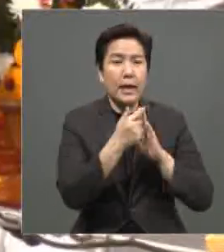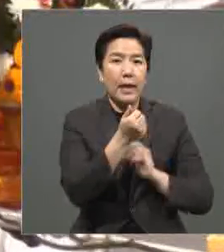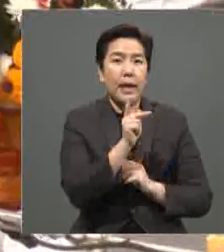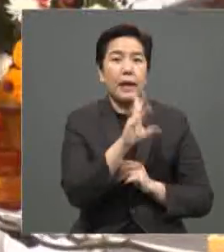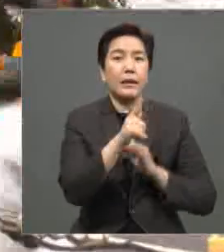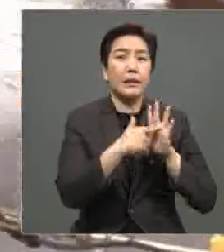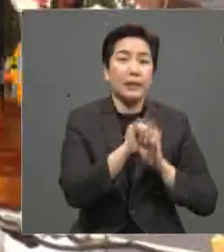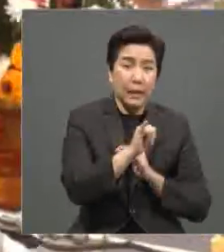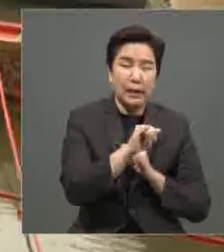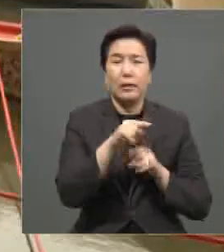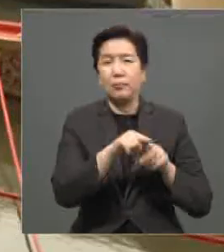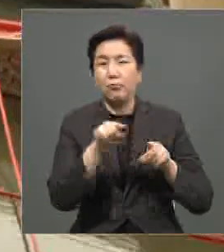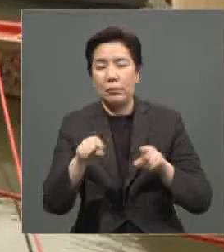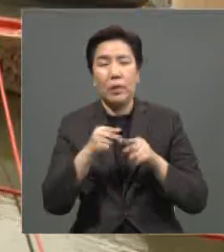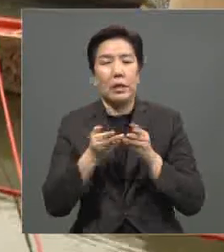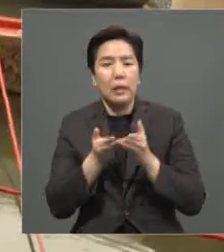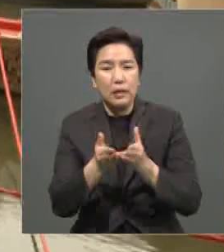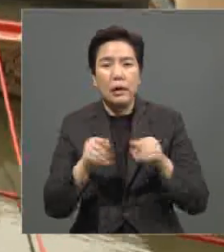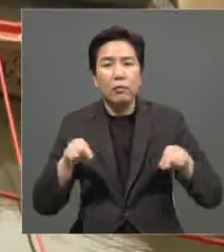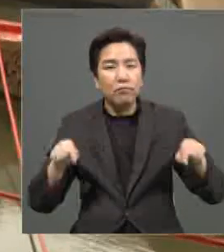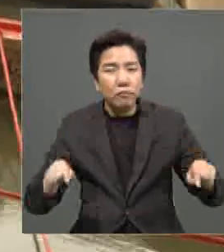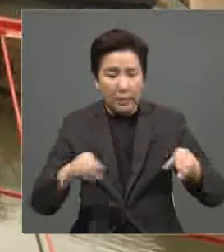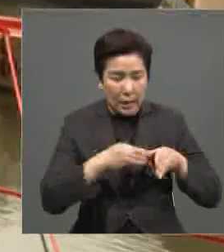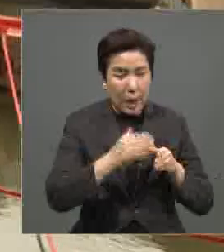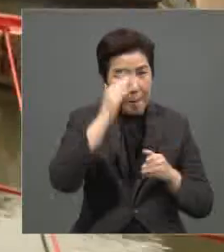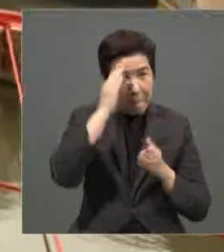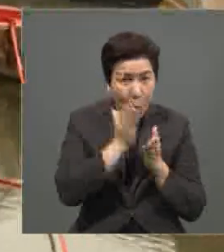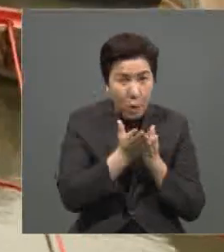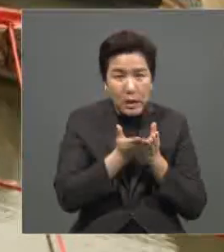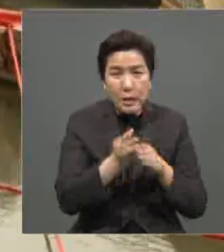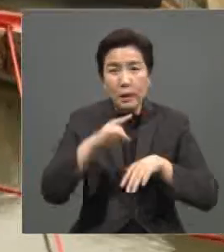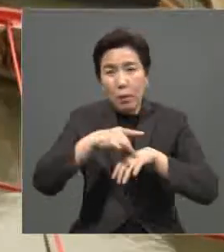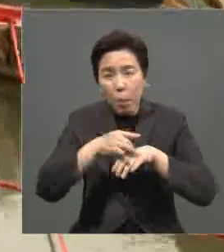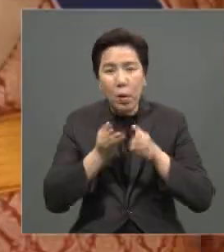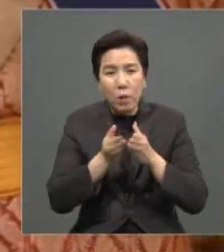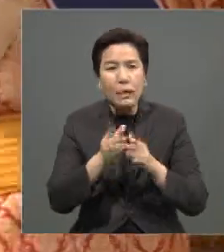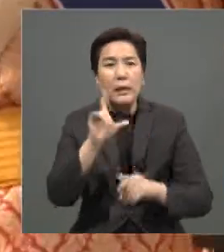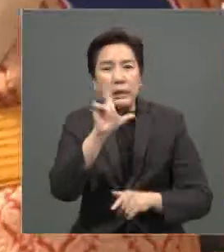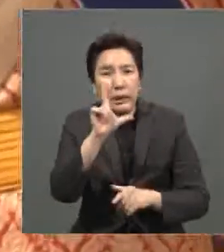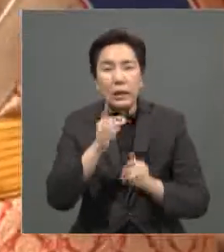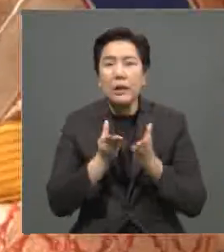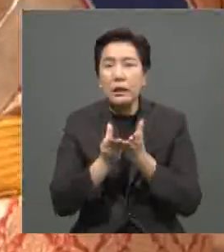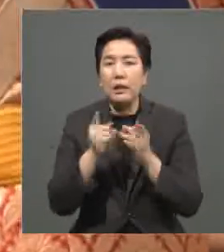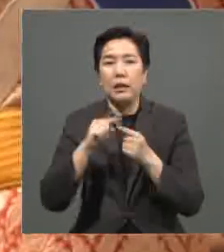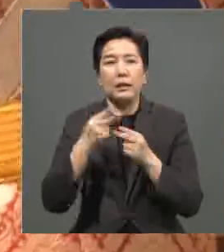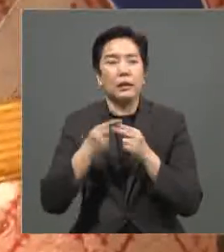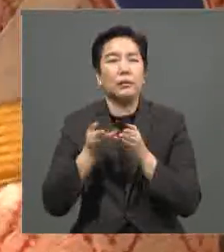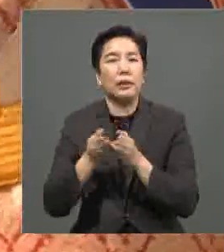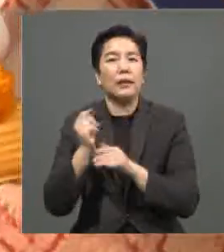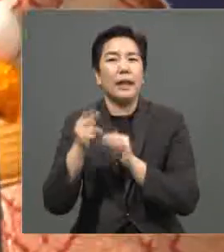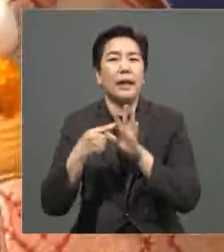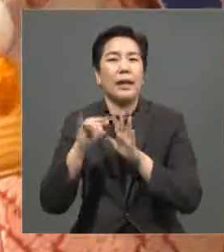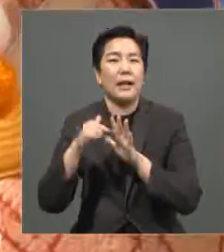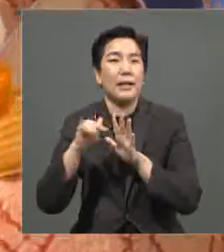เรือเอกชัยเหลาทองเรือดั้งเรือแซงเรือตำรวจเรือแตงโมเรืออีเหลืองเรือทยานชนเรือเ